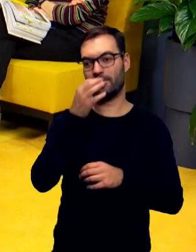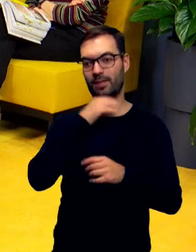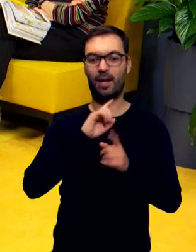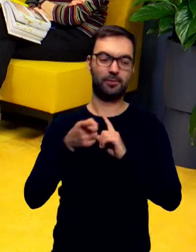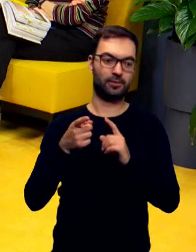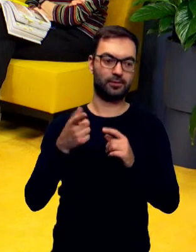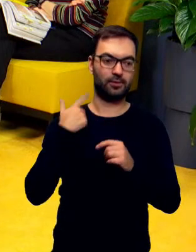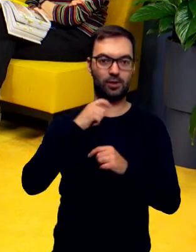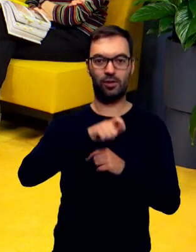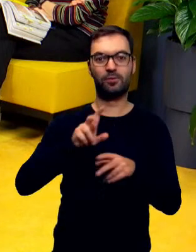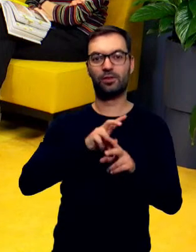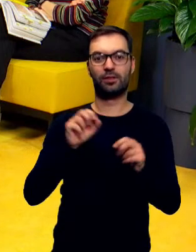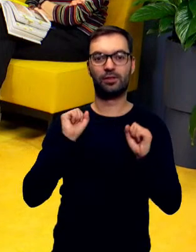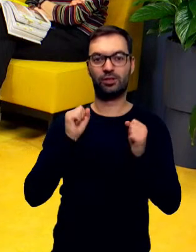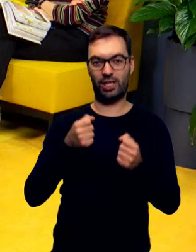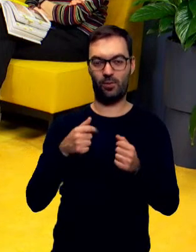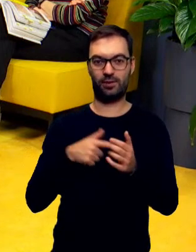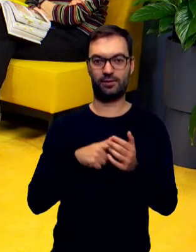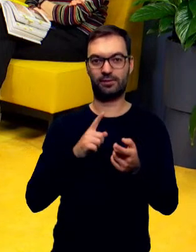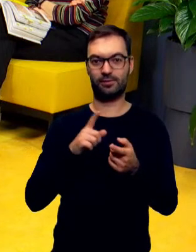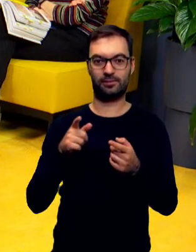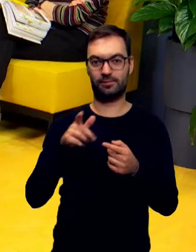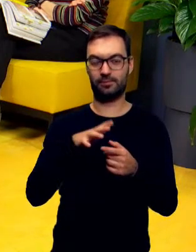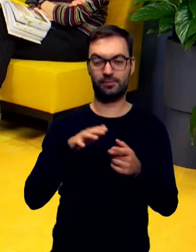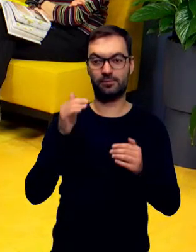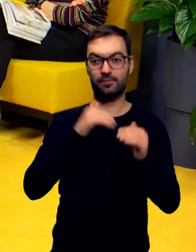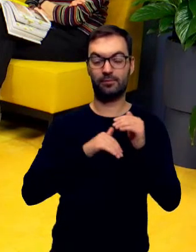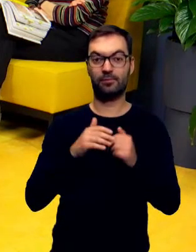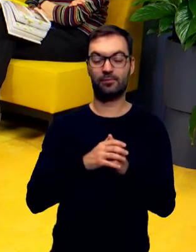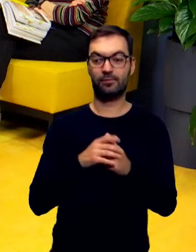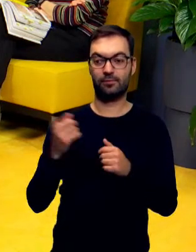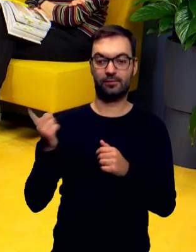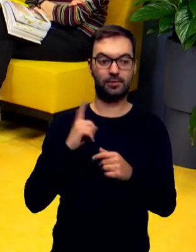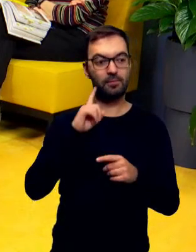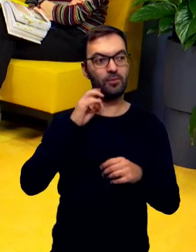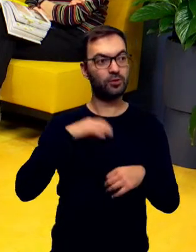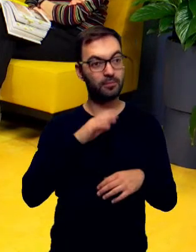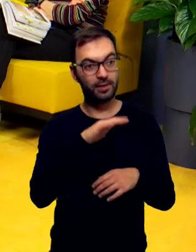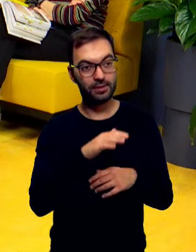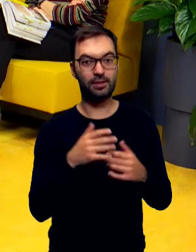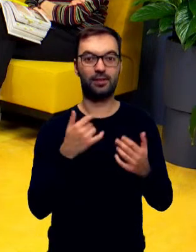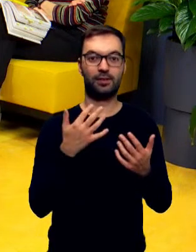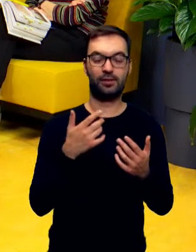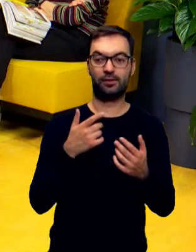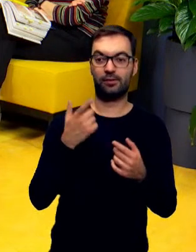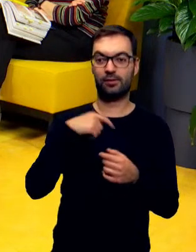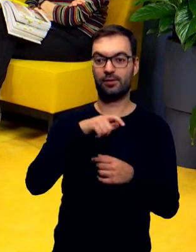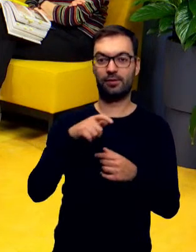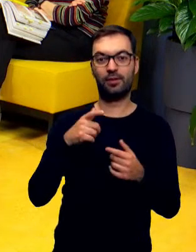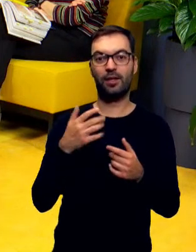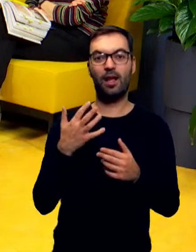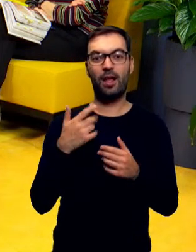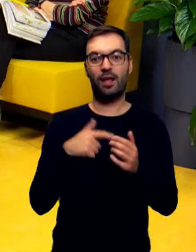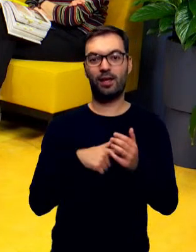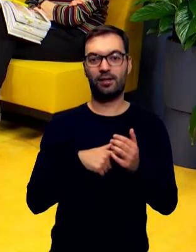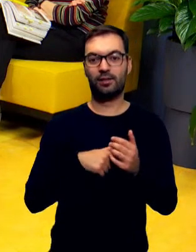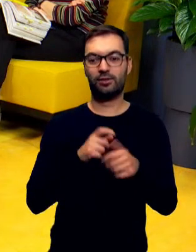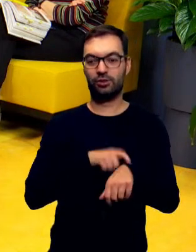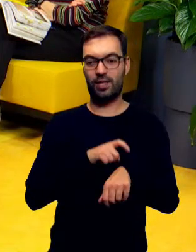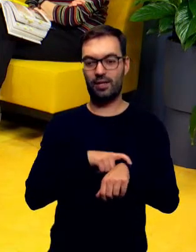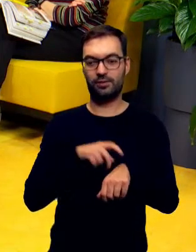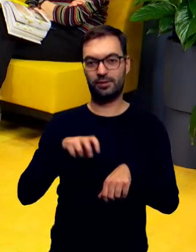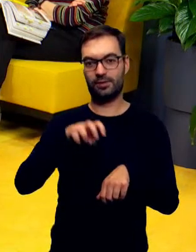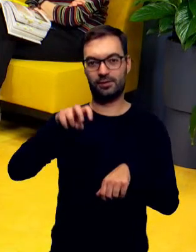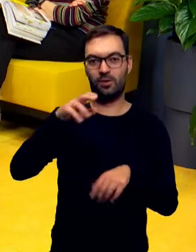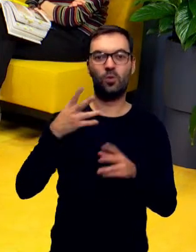osób w trakcie działań naszych spotkanych przypadkowo w górach podchodzi, proszę pana, a ile dana osoba, a w ile ja tam wejdę